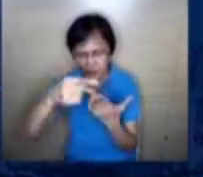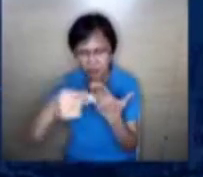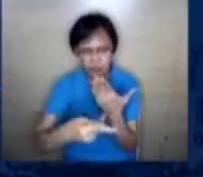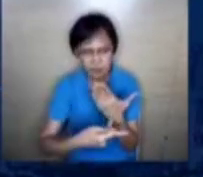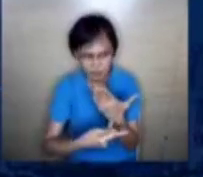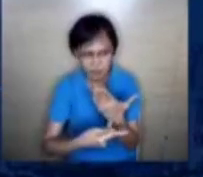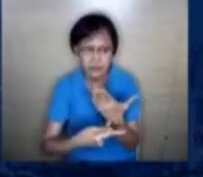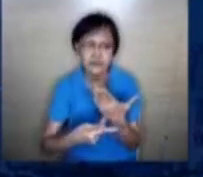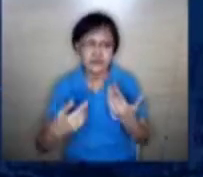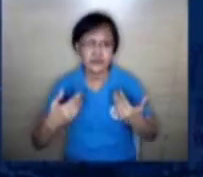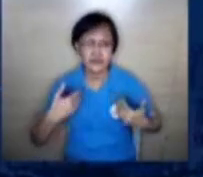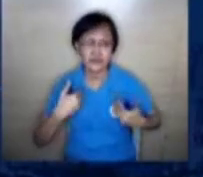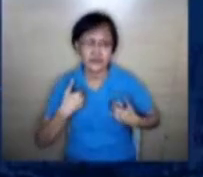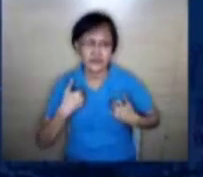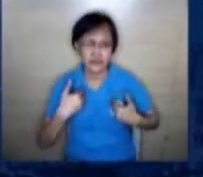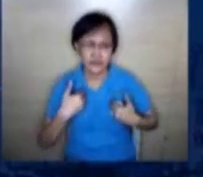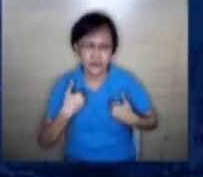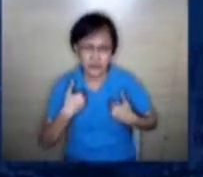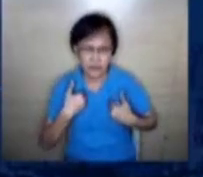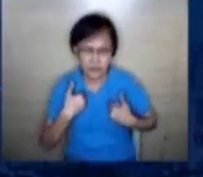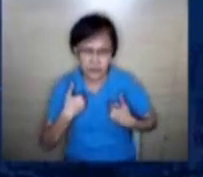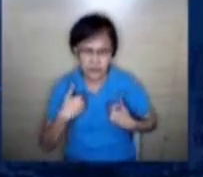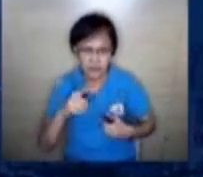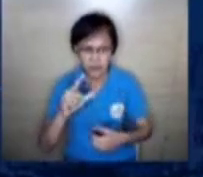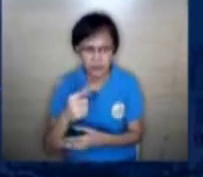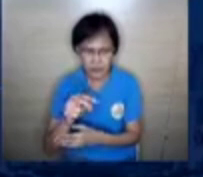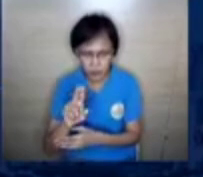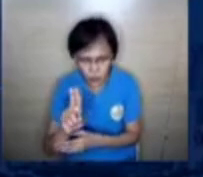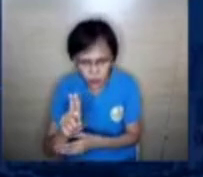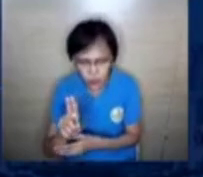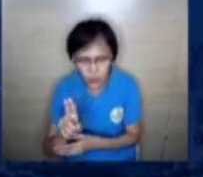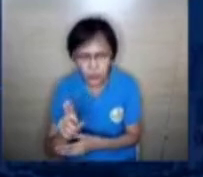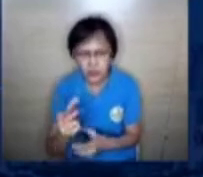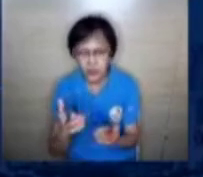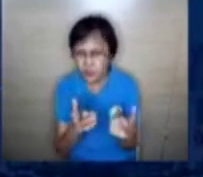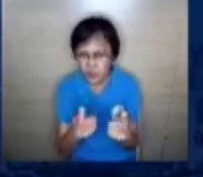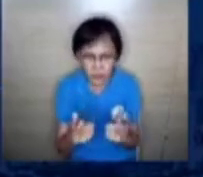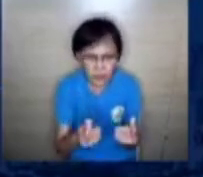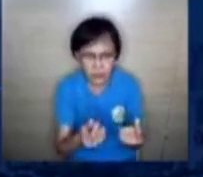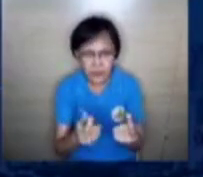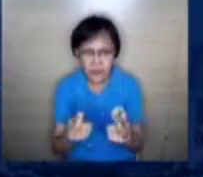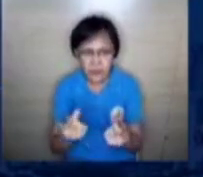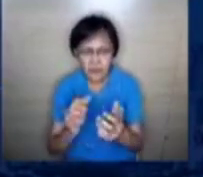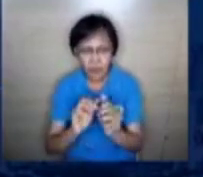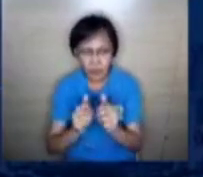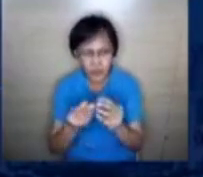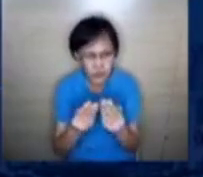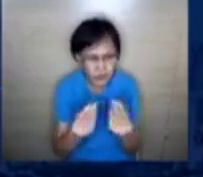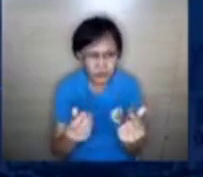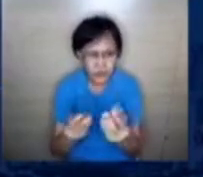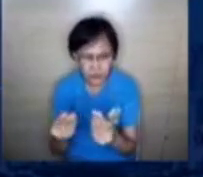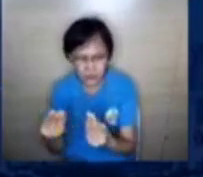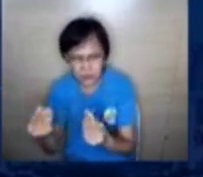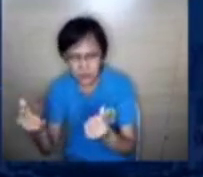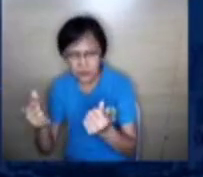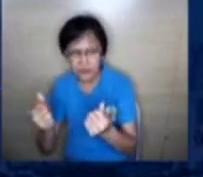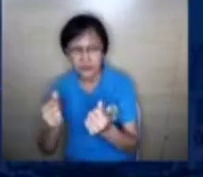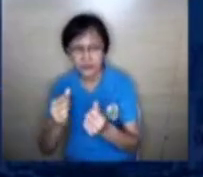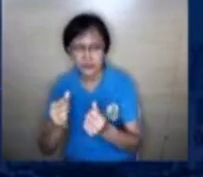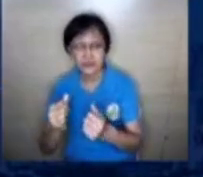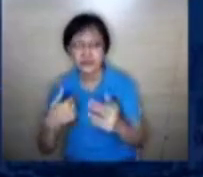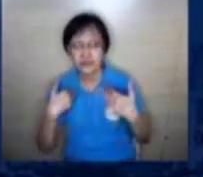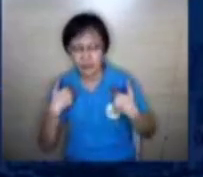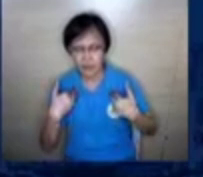ang mga opisina at unit ng ating LGU para gawin yung estratehiya na PDITR, Prevent, Detect, Isolate, Treat